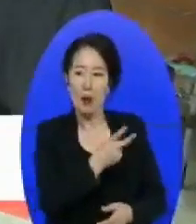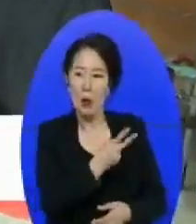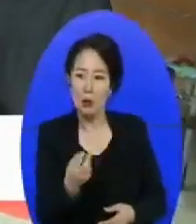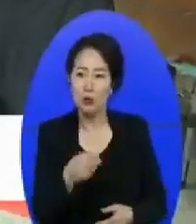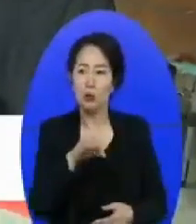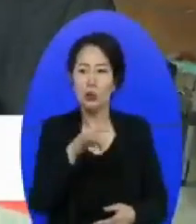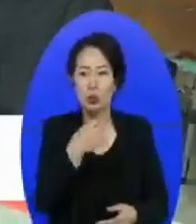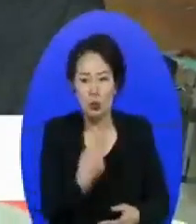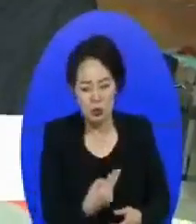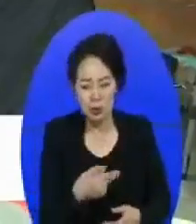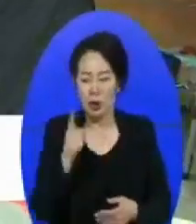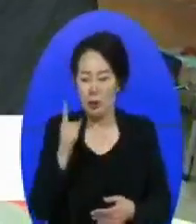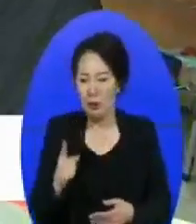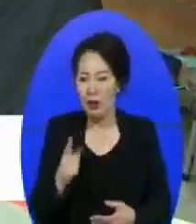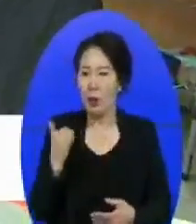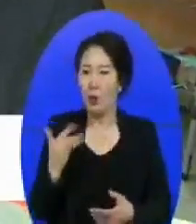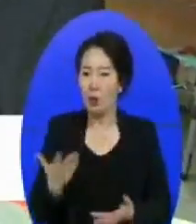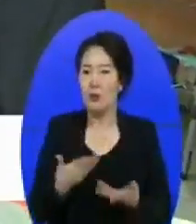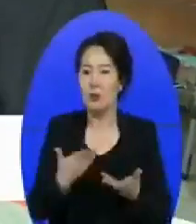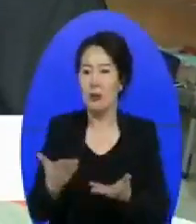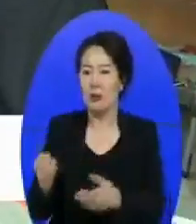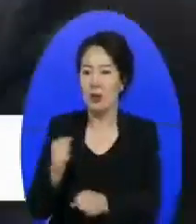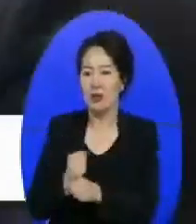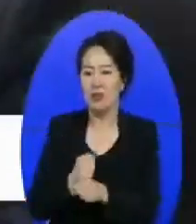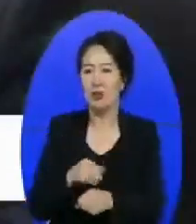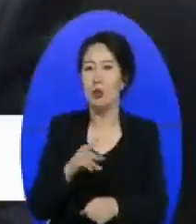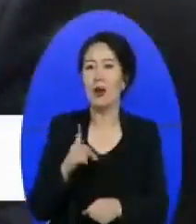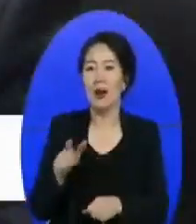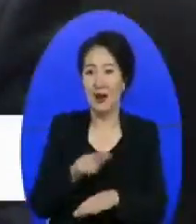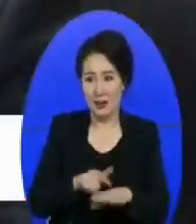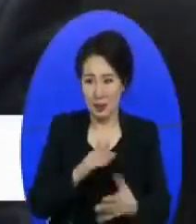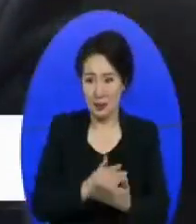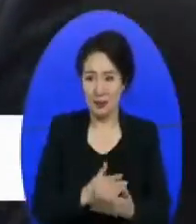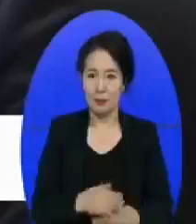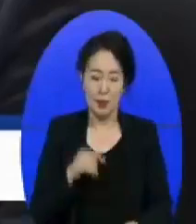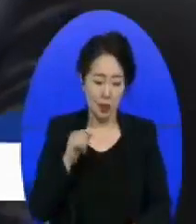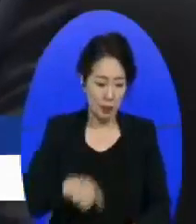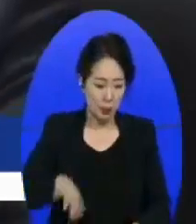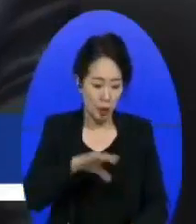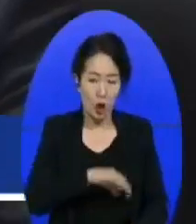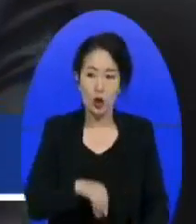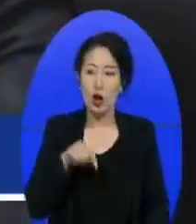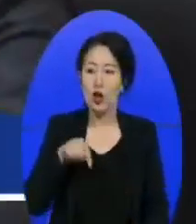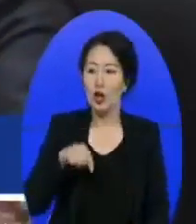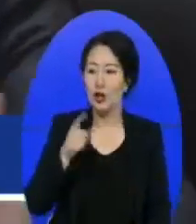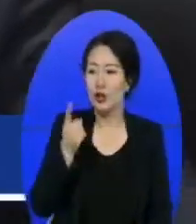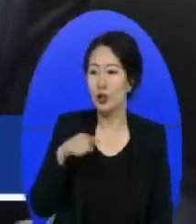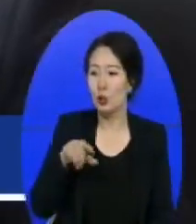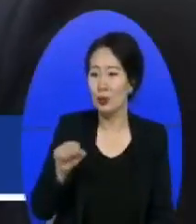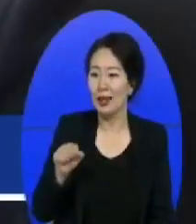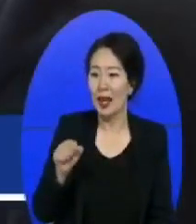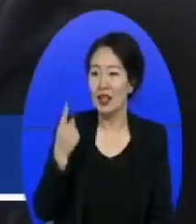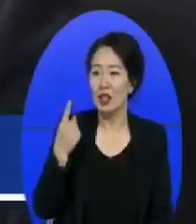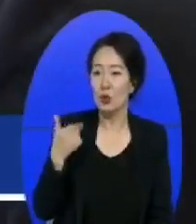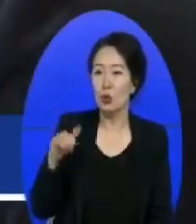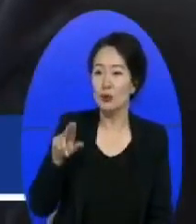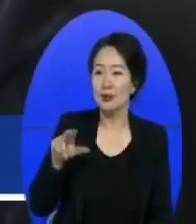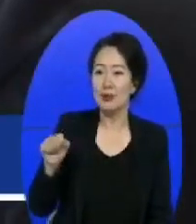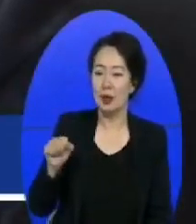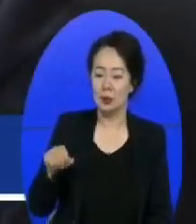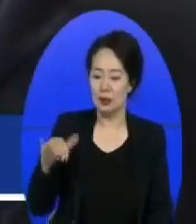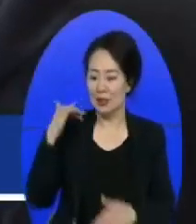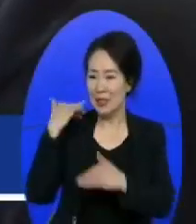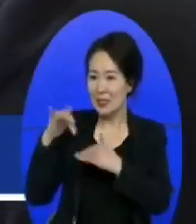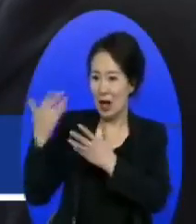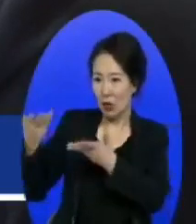цэг, 1,000 гаруй ус түгэх газар ажиллаж байна. Бидний ямар ч гэсэн одоо нэг удаа бол ингээд бүрэн одоо тэр